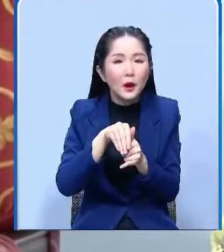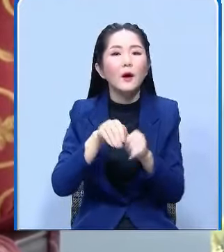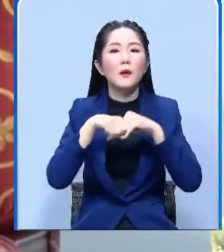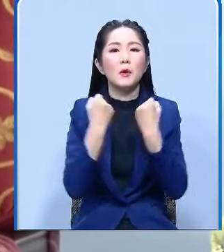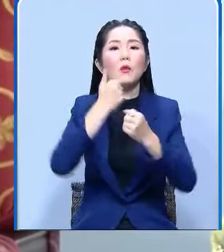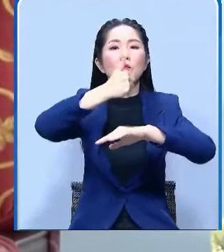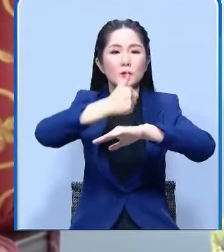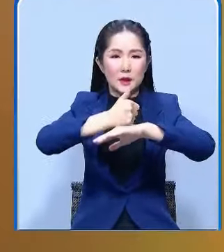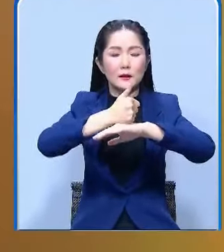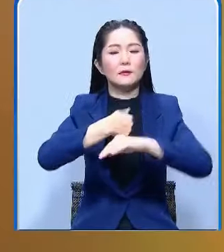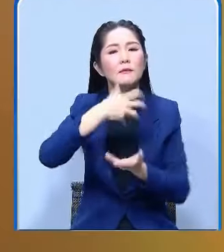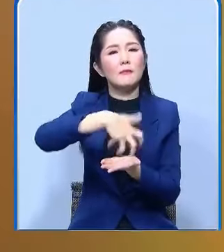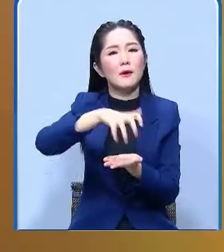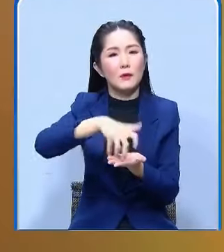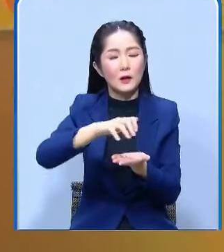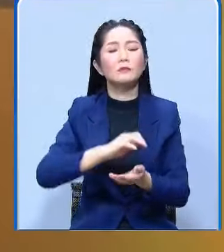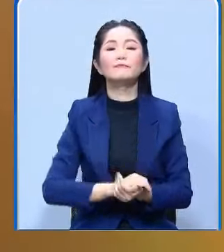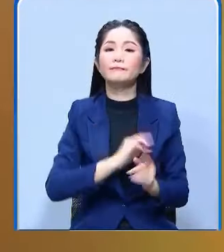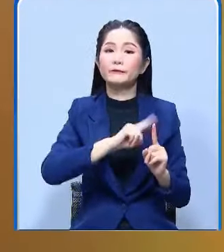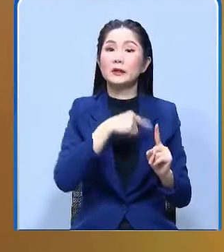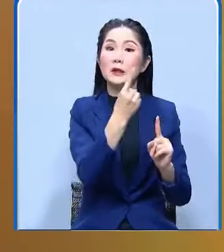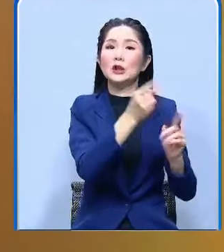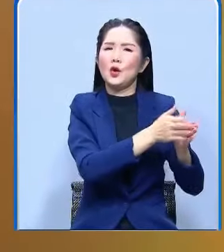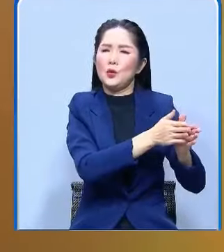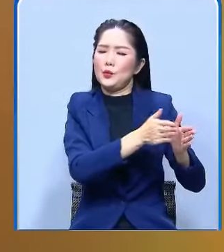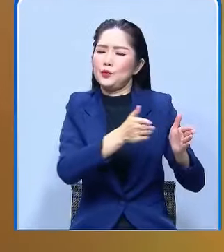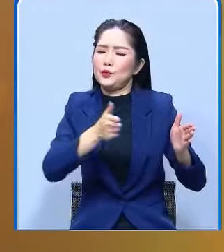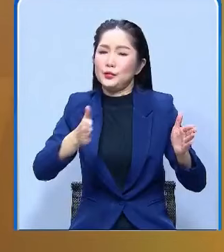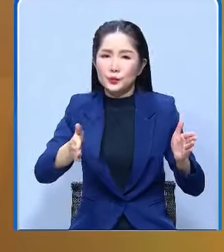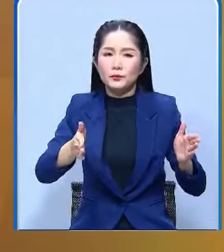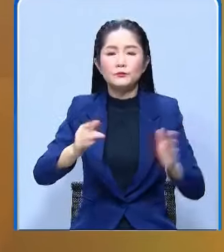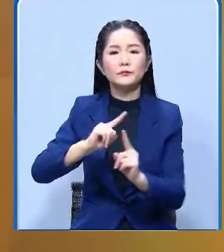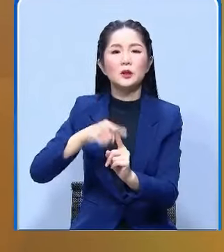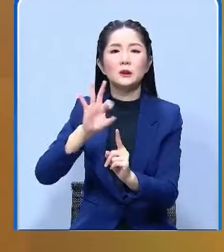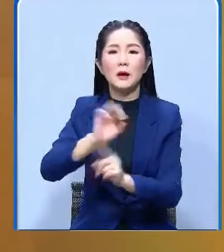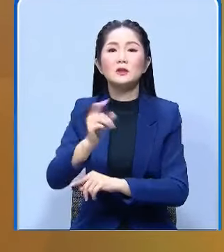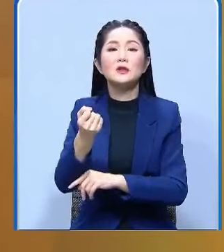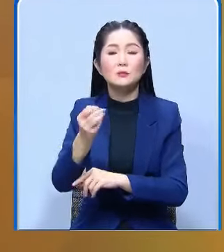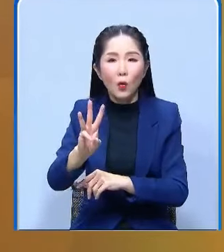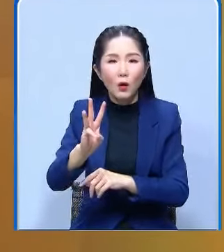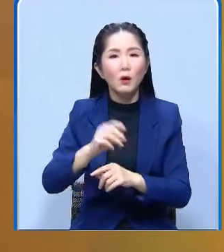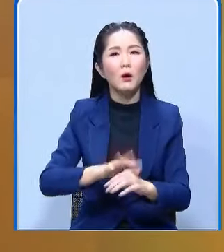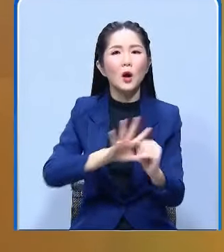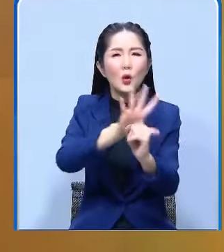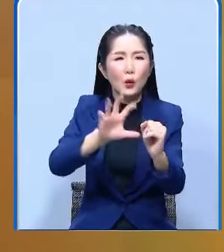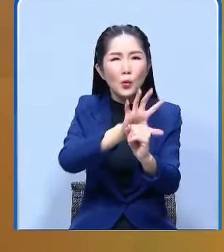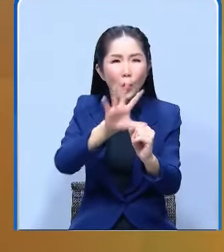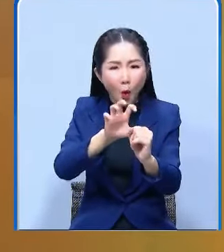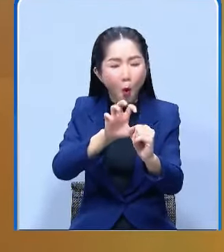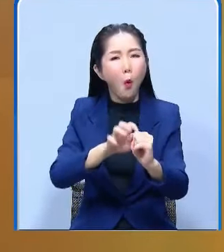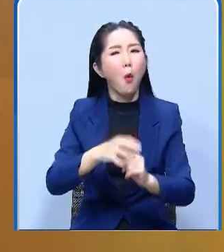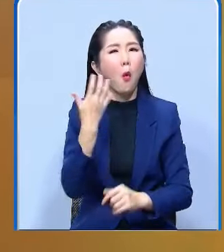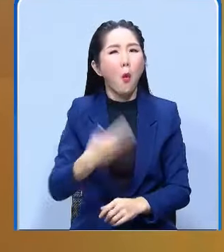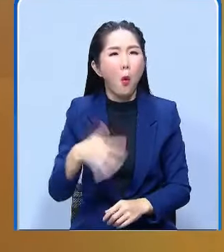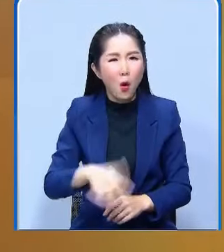ต่ต้นปีจนถึง16กันยายนที่ผ่านมาเนี่ยพบว่ามีผู้ติดเชื้อมากกว่า 700,000 คนนะคะเข้ารักษาตัวในโรงพยาบาลมากกว่า 48,000